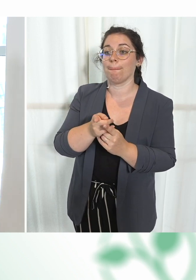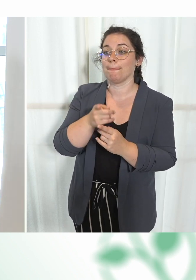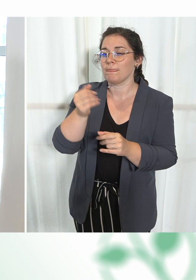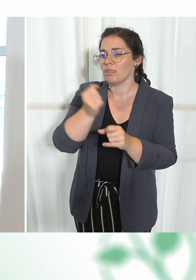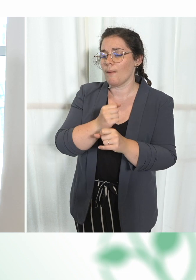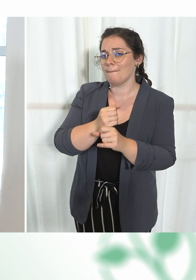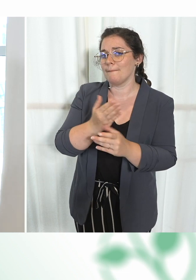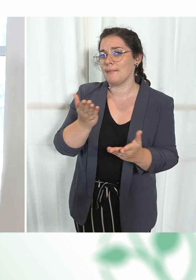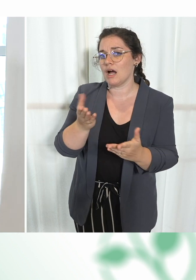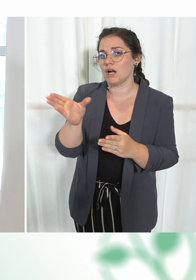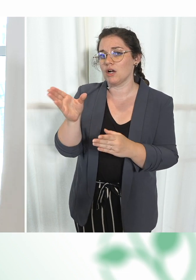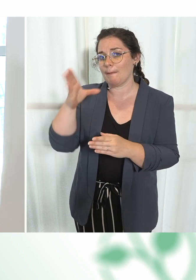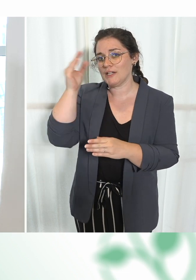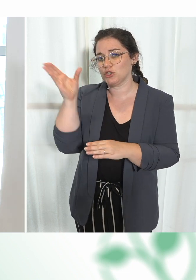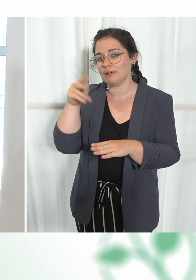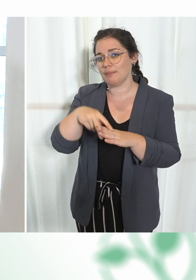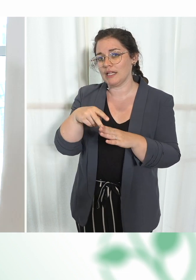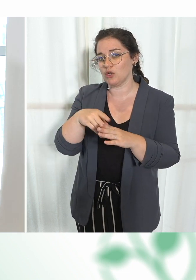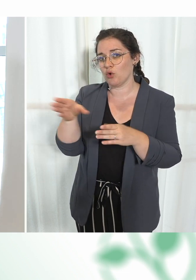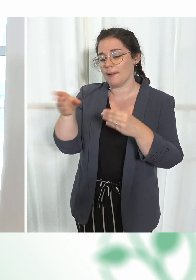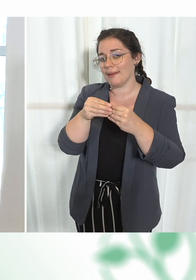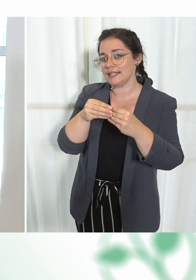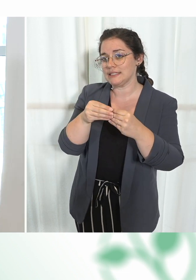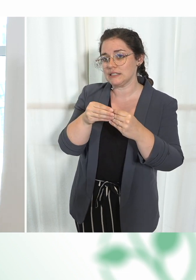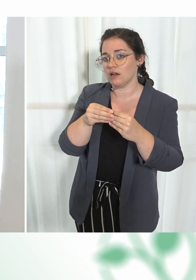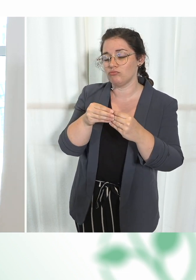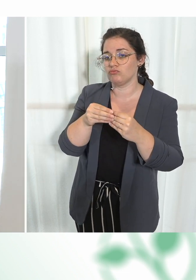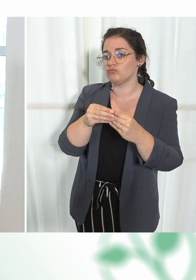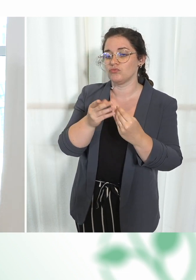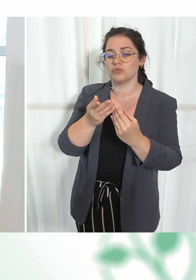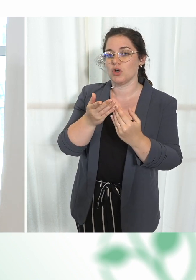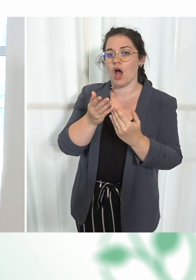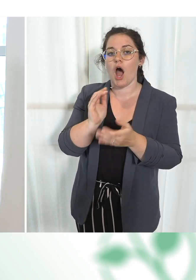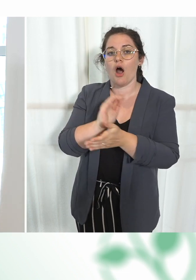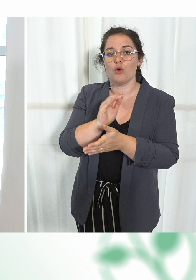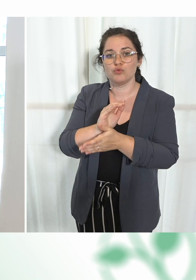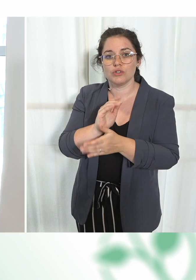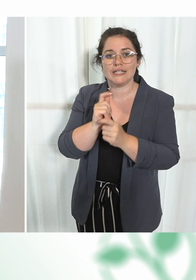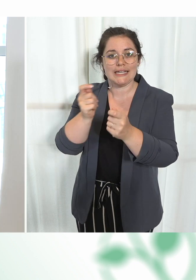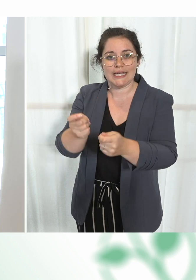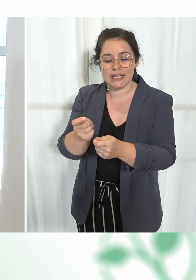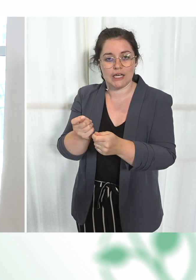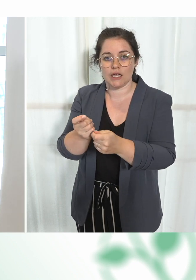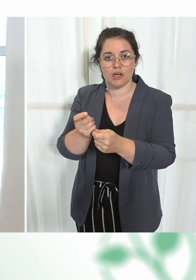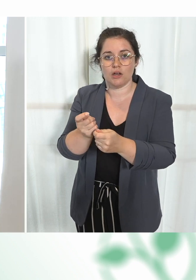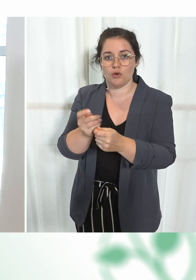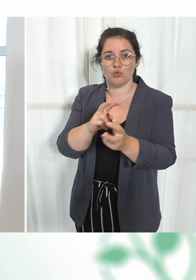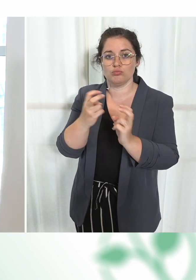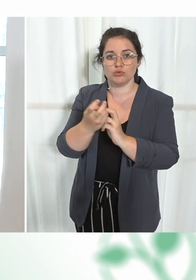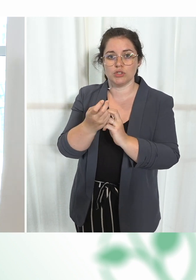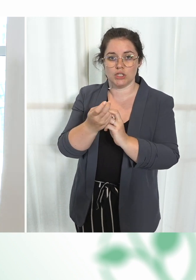machen mit Menschen mit Behinderung, führen Aufträge aus in den unterschiedlichen